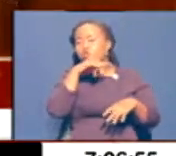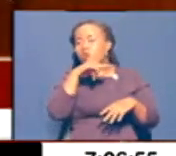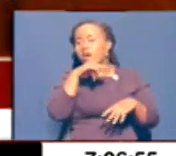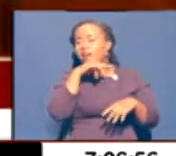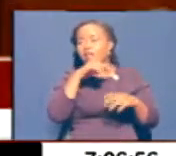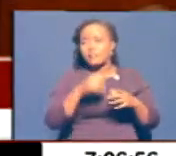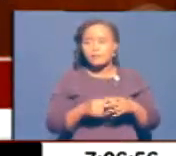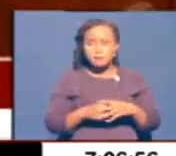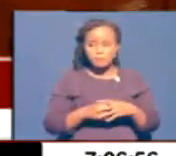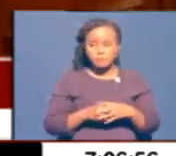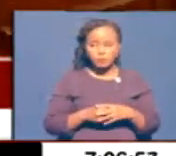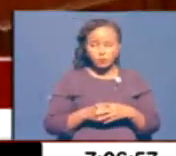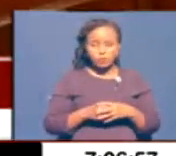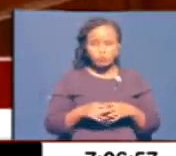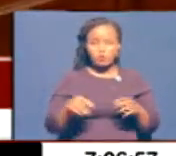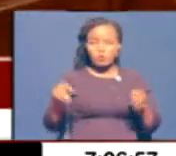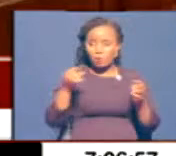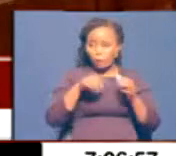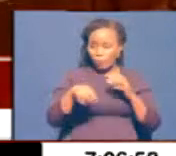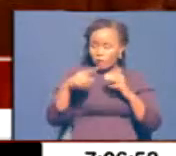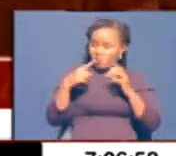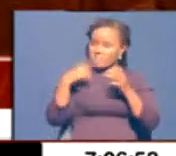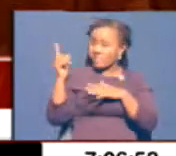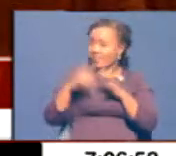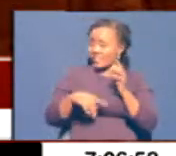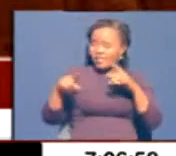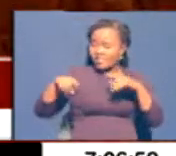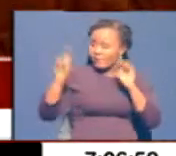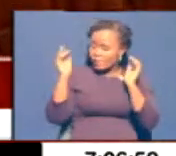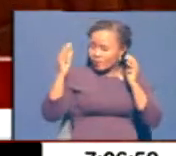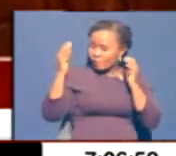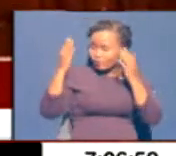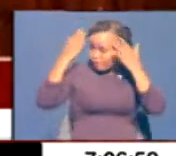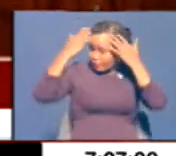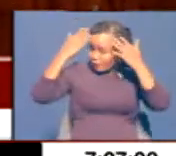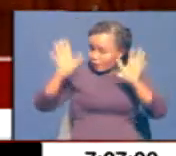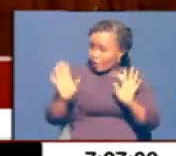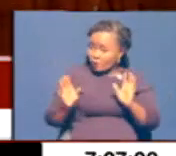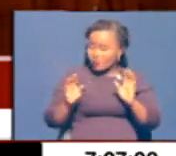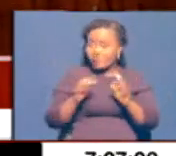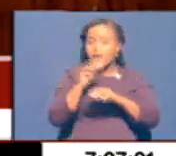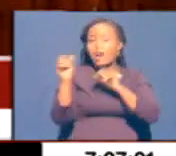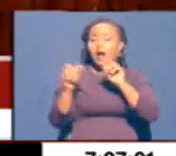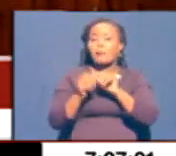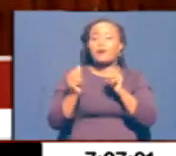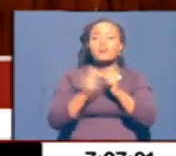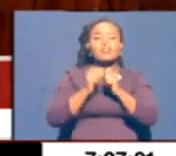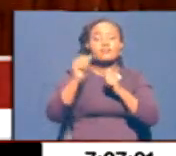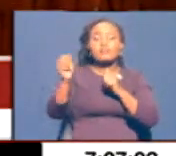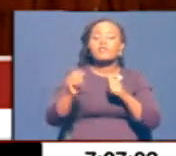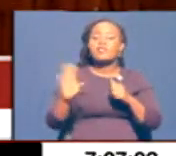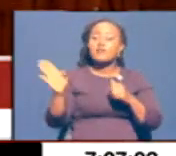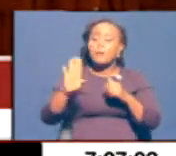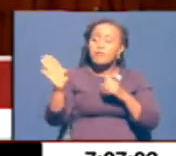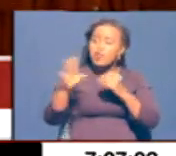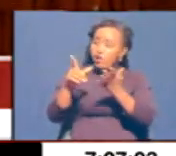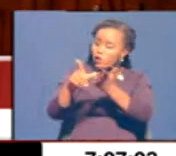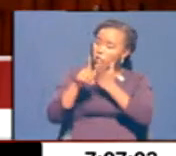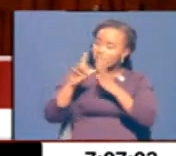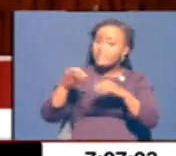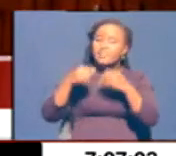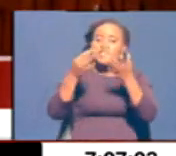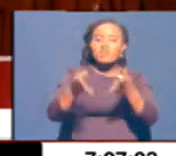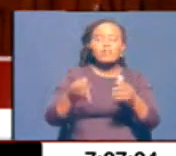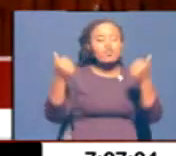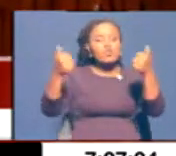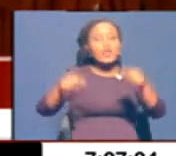Because they are saying they know nothing about 15 billion credit facility given to anybody or